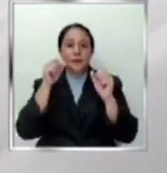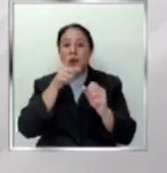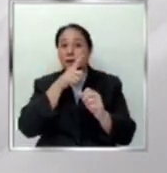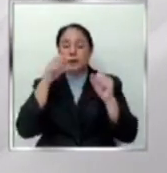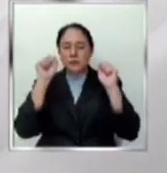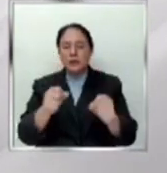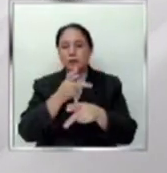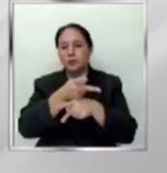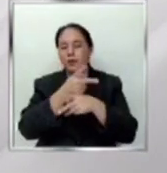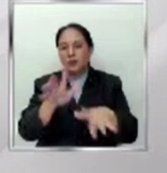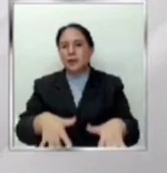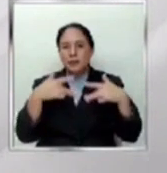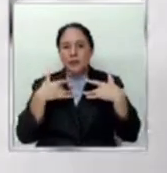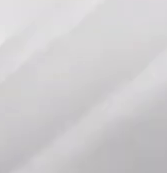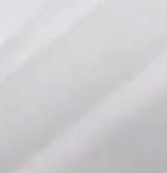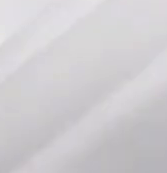at makamit ang hustisya.